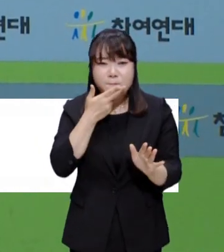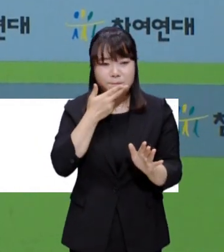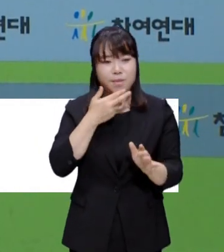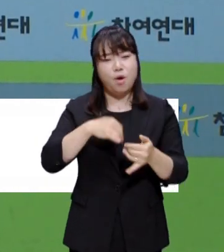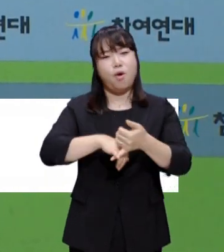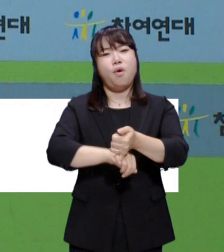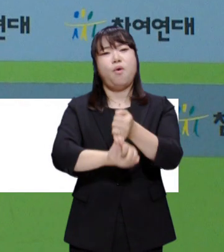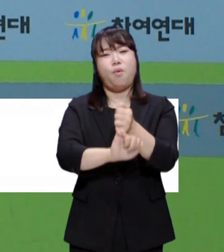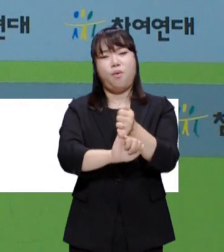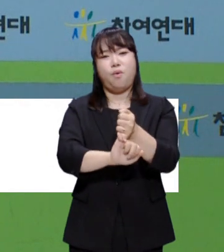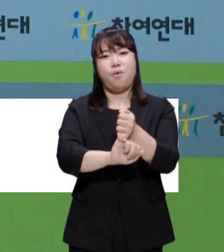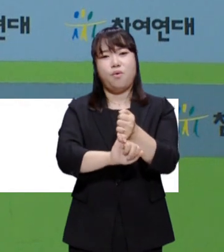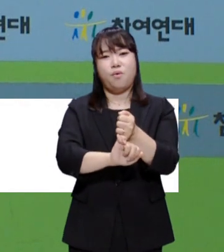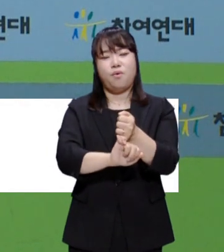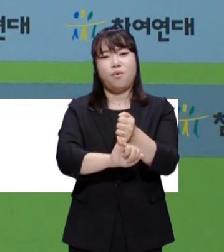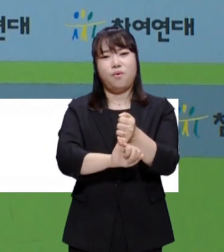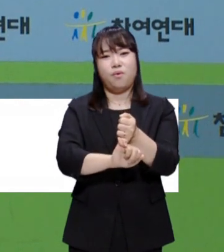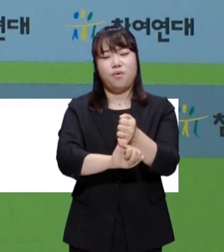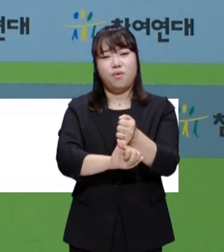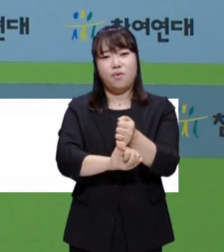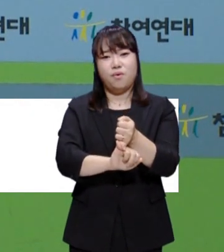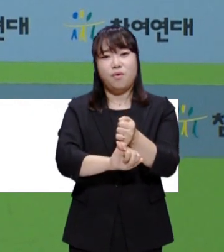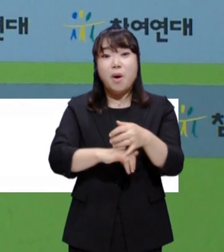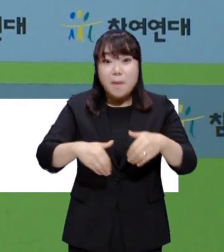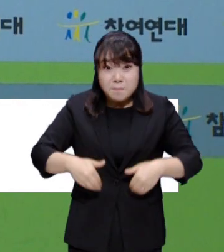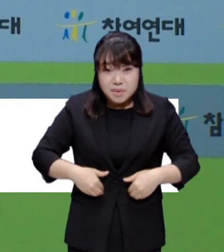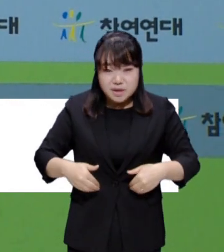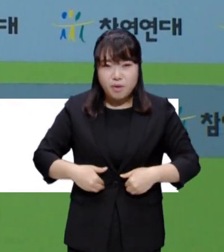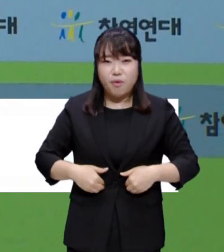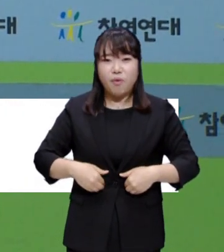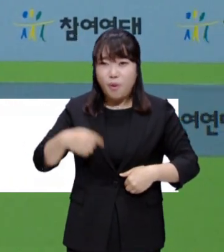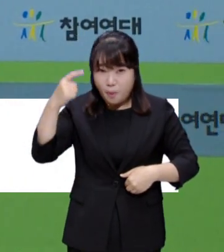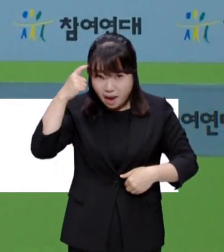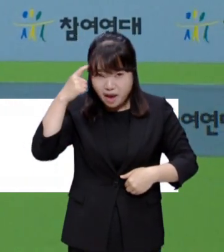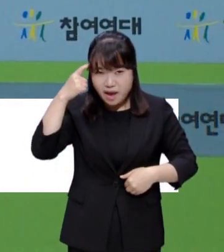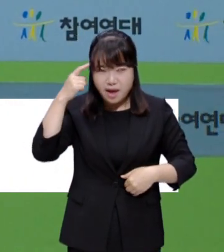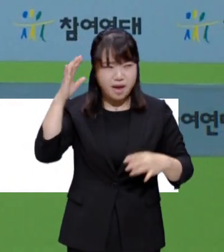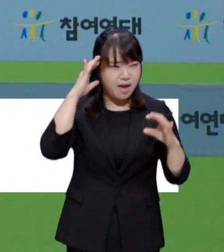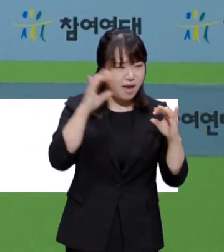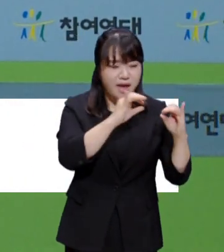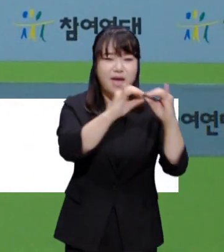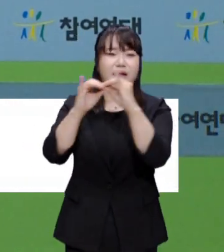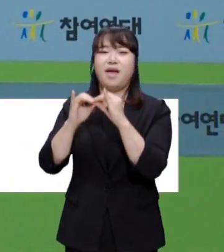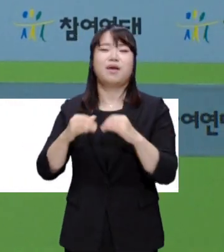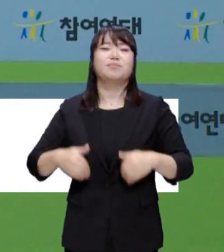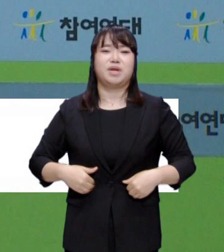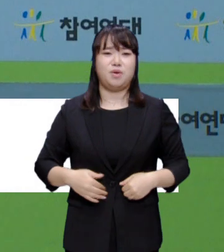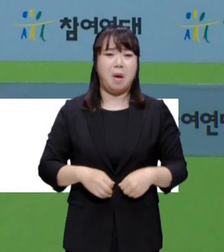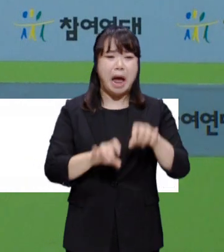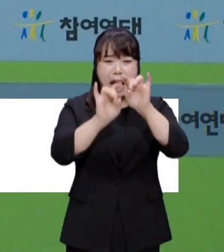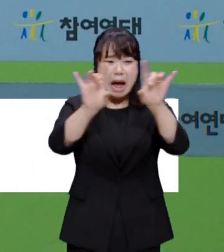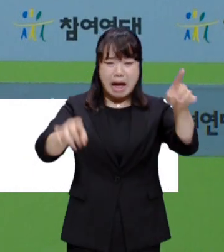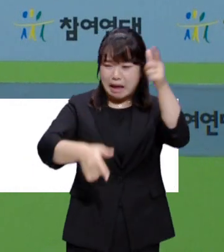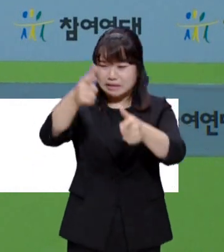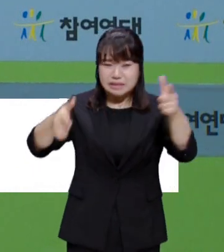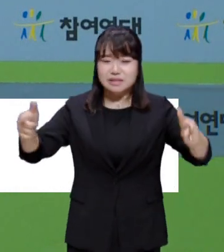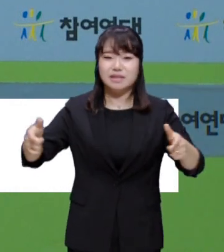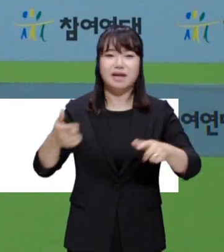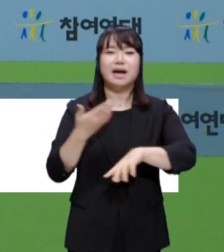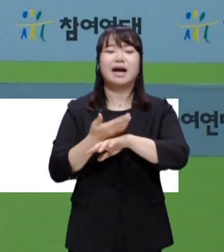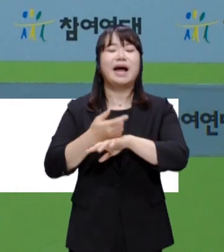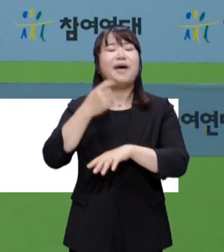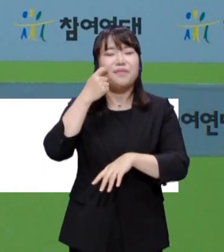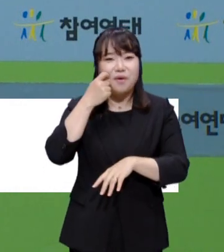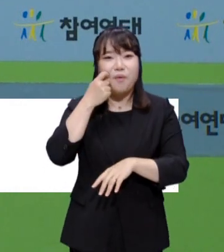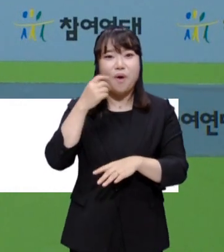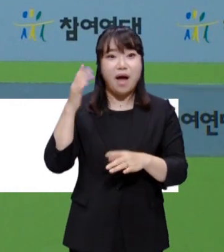시스템이 일단 시스템과 또 공감대가 일단 갖춰져야 될 거고 업무 추진비를 비롯해서 이 지방의원이 쓴 국민의